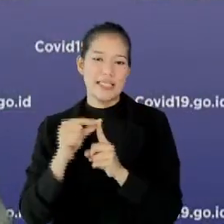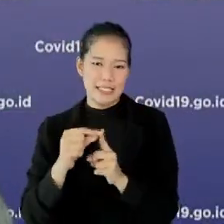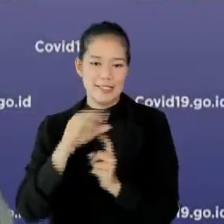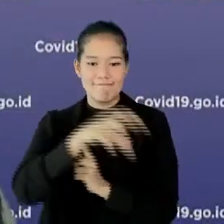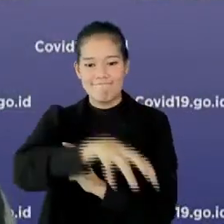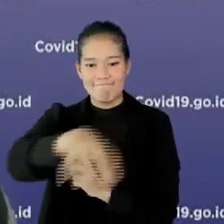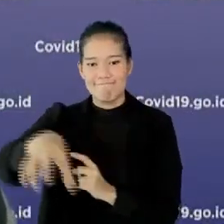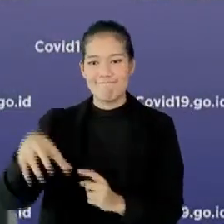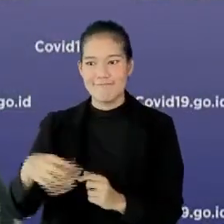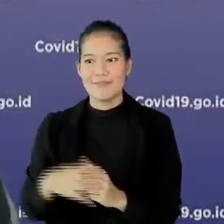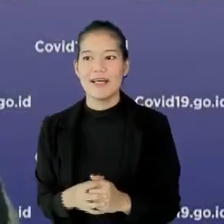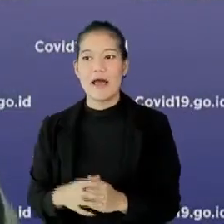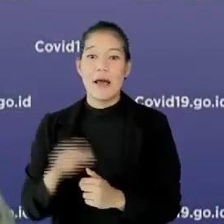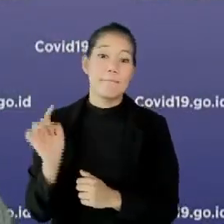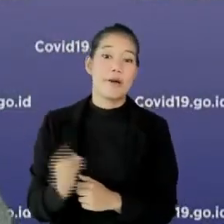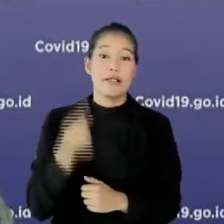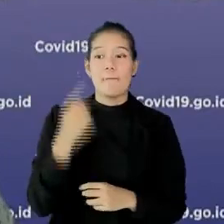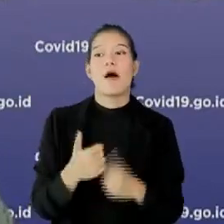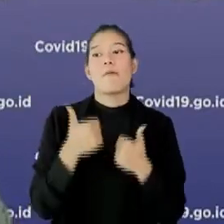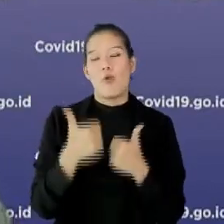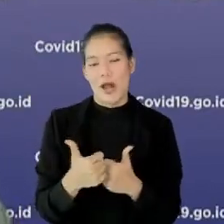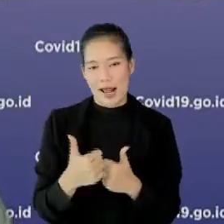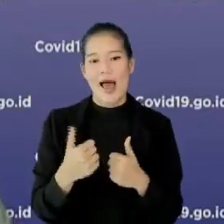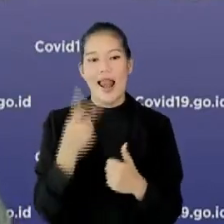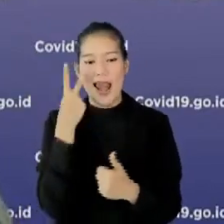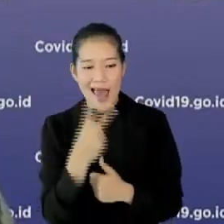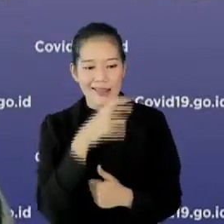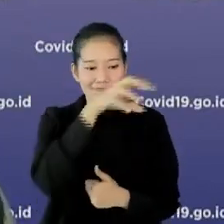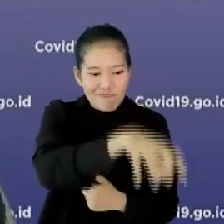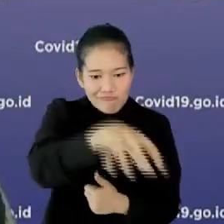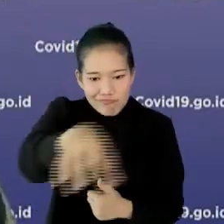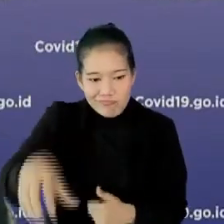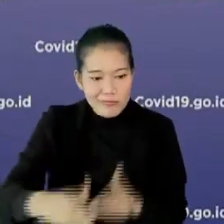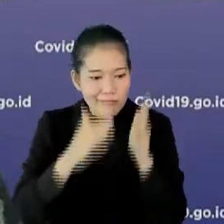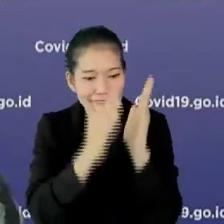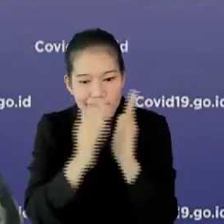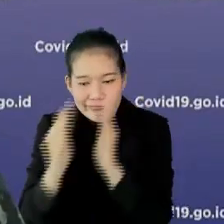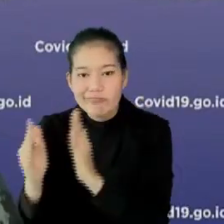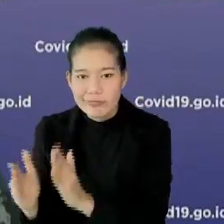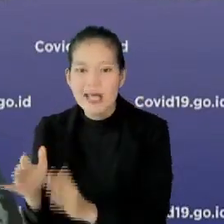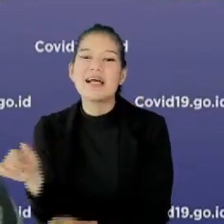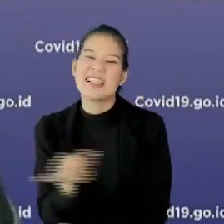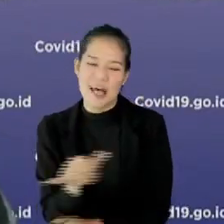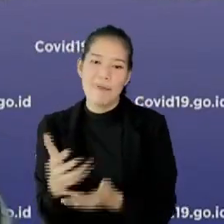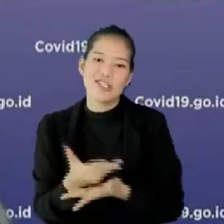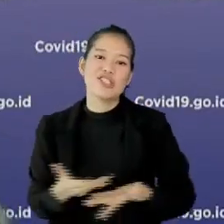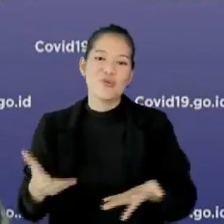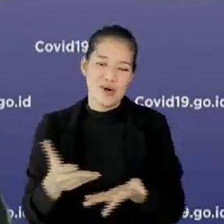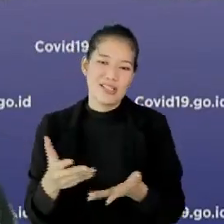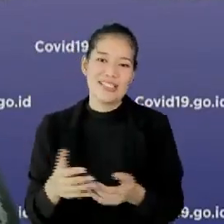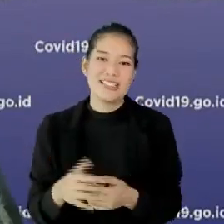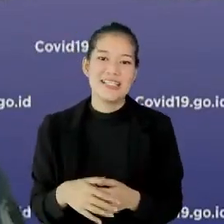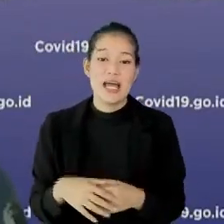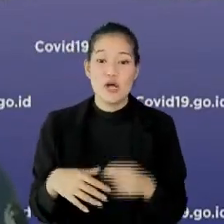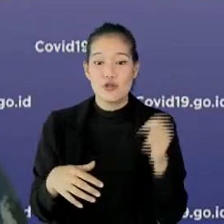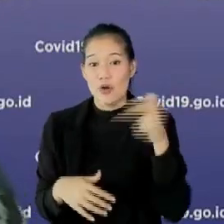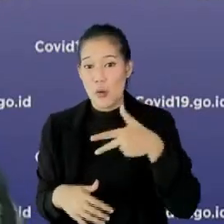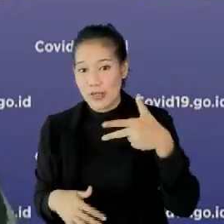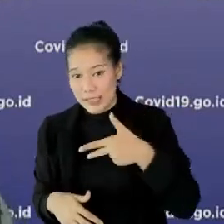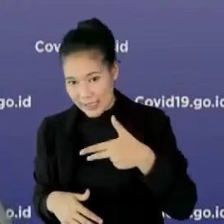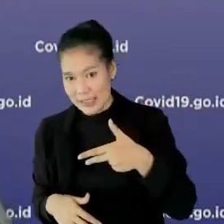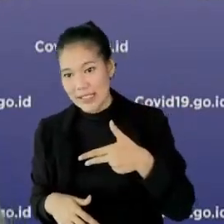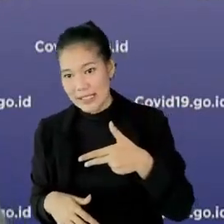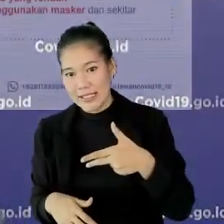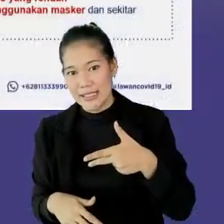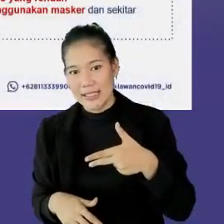gitu ya. Jadi pertama kita bolehlah masuk ke pulau per pulau. Kondisinya masih kurang lebih mirip Dr. Lula kalau masih kita ingat Pulau Sulawesi